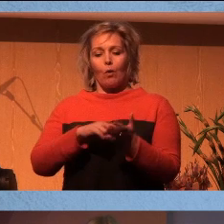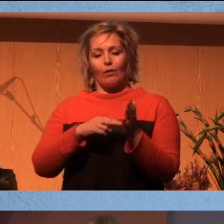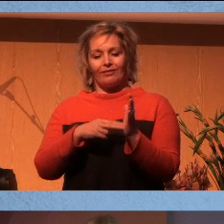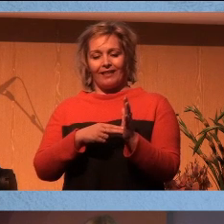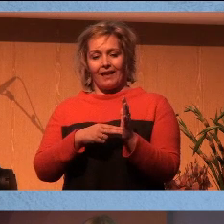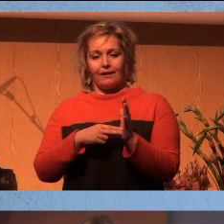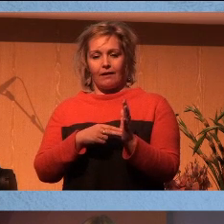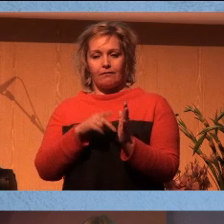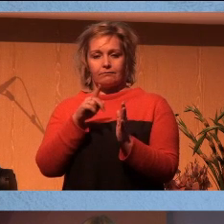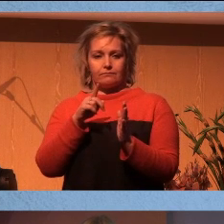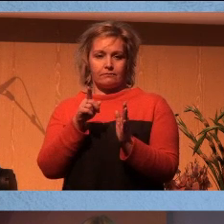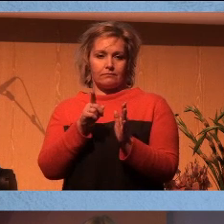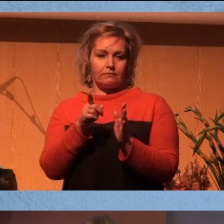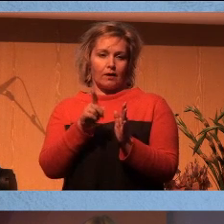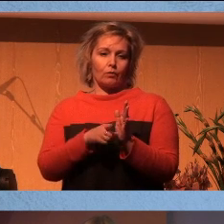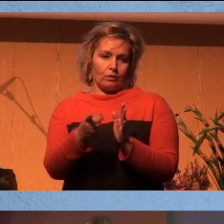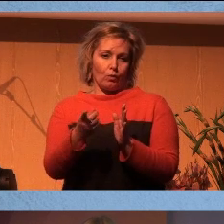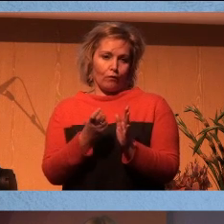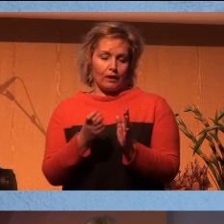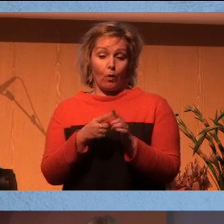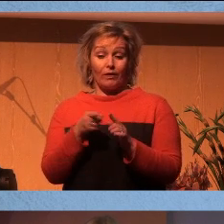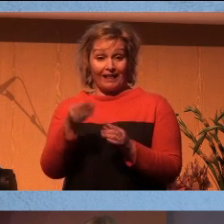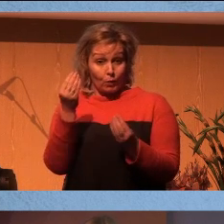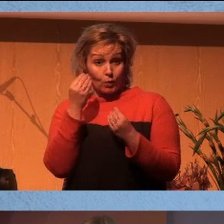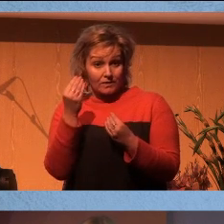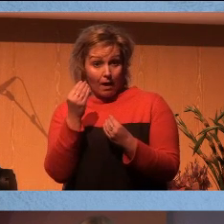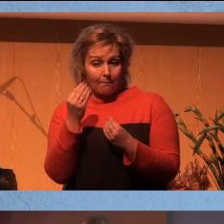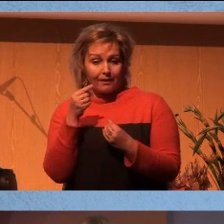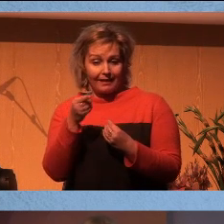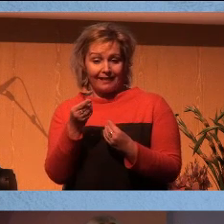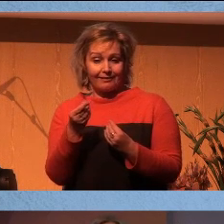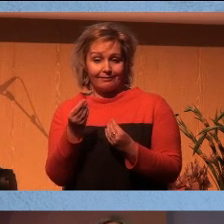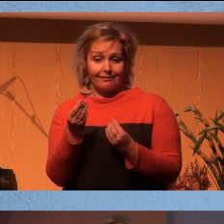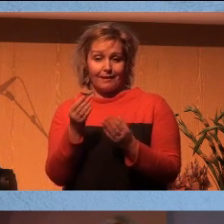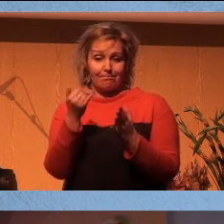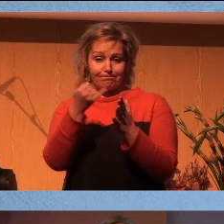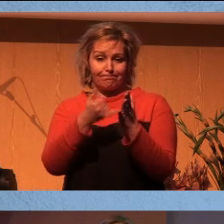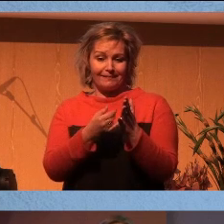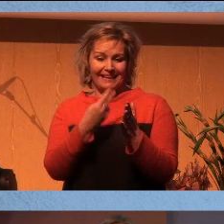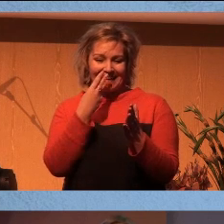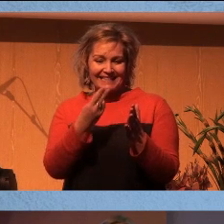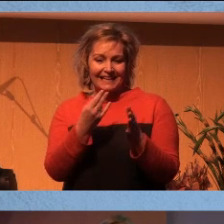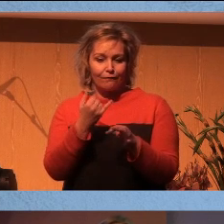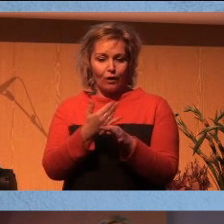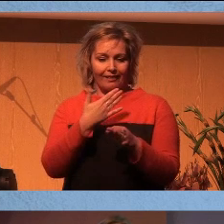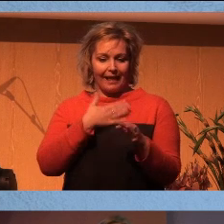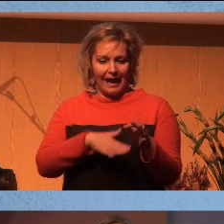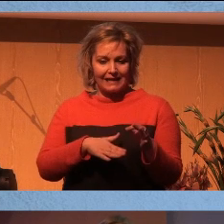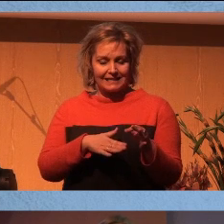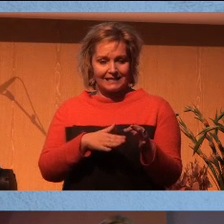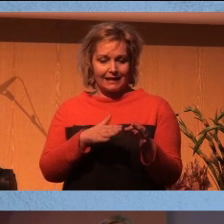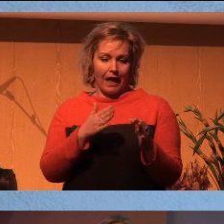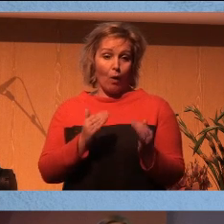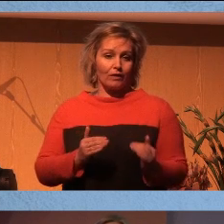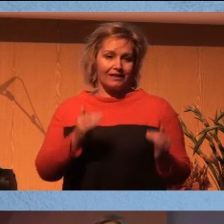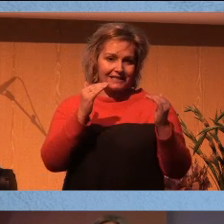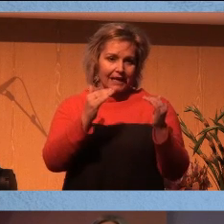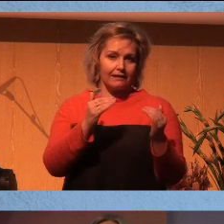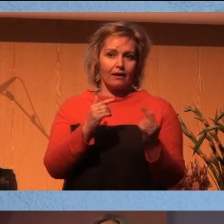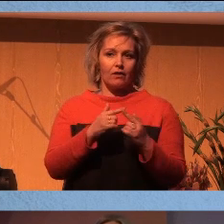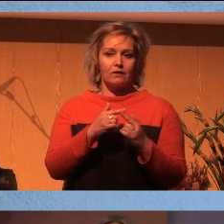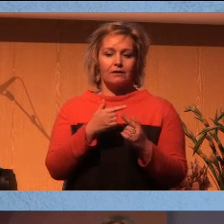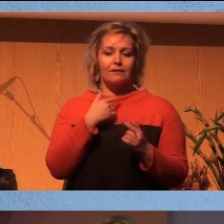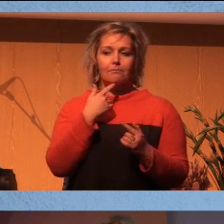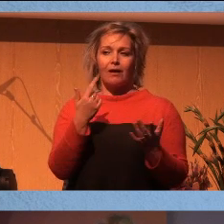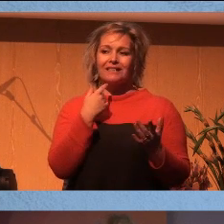en rekke utfordringer. Og denne kunnskapen involverer innsikt i rett og slett hvordan helsetjenesten organisert. Mange